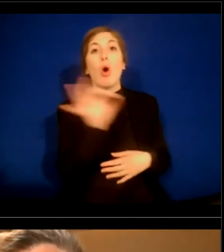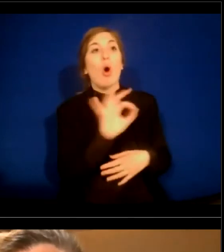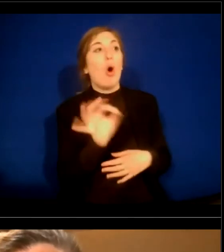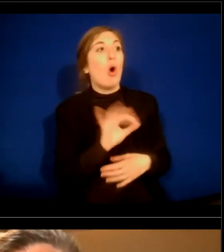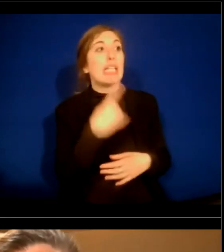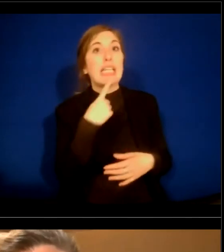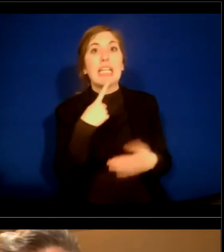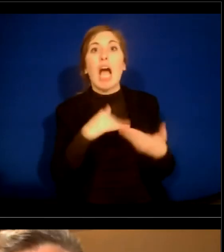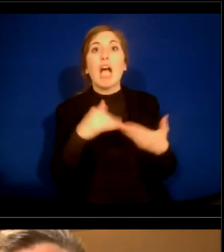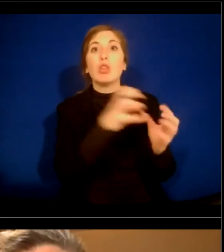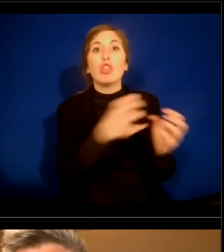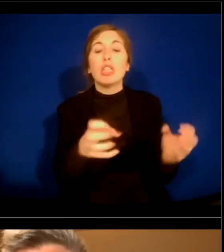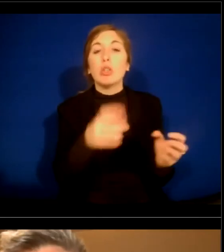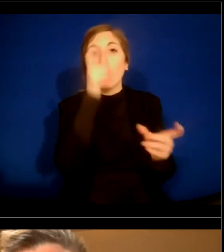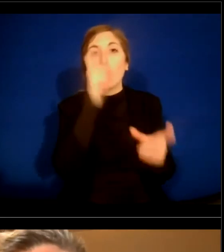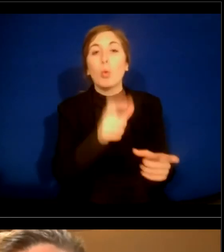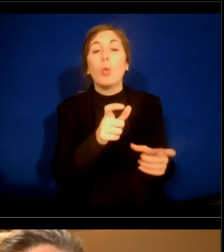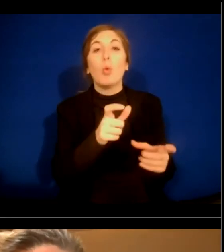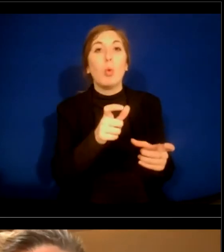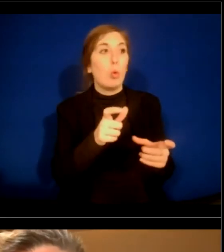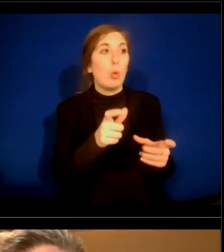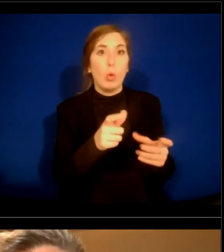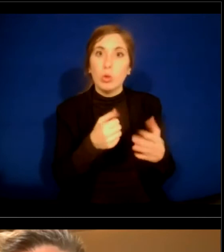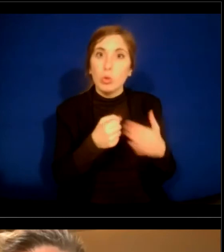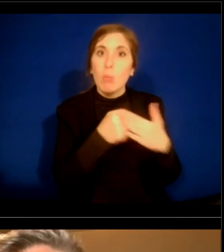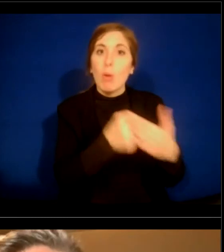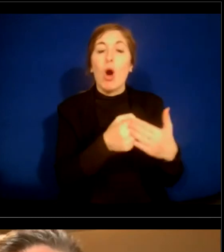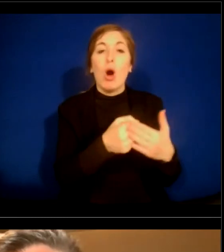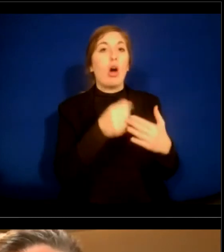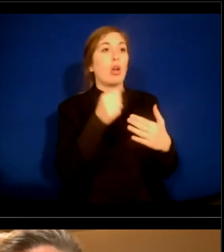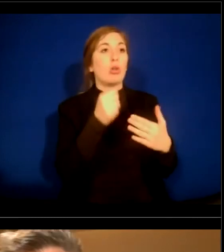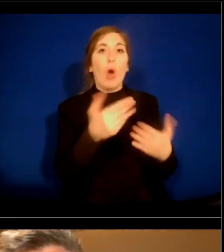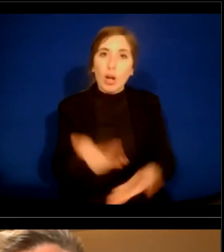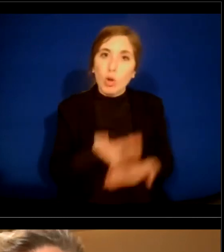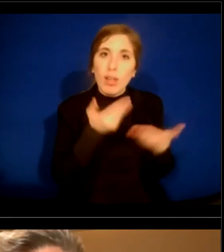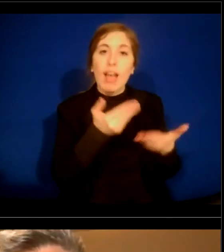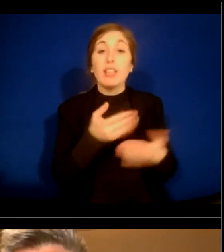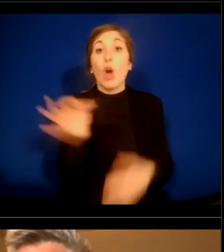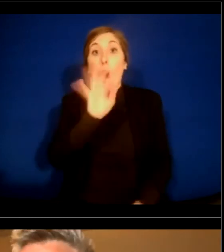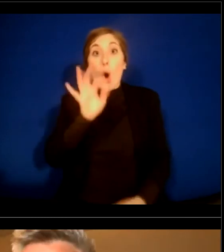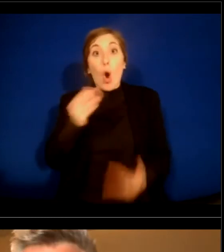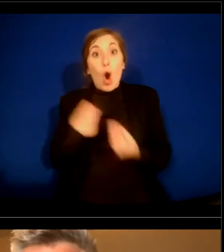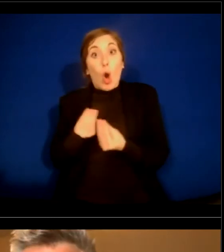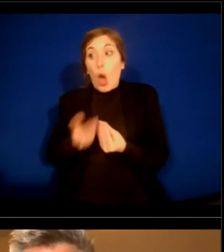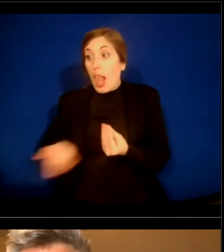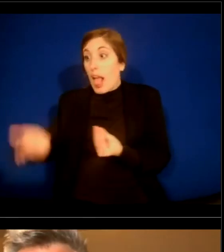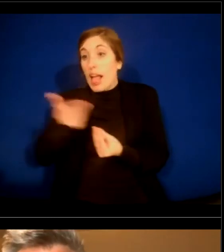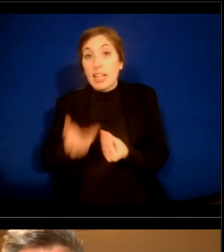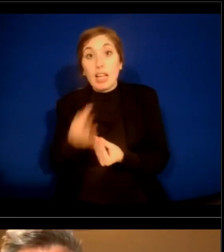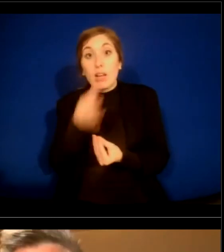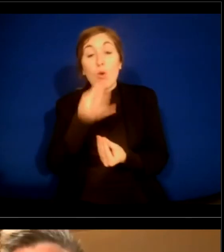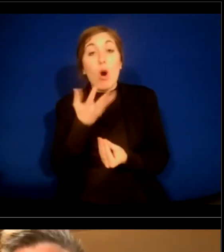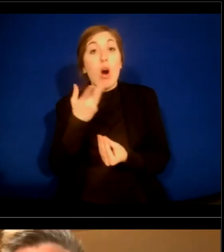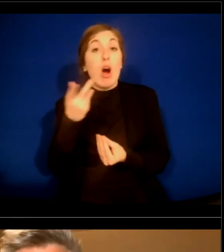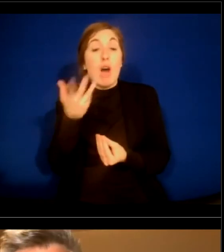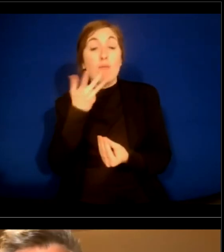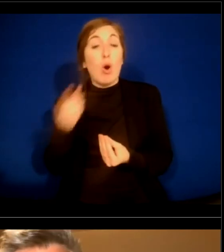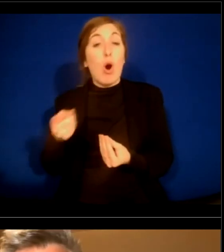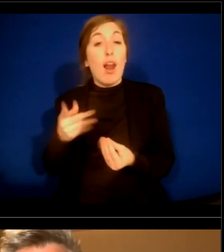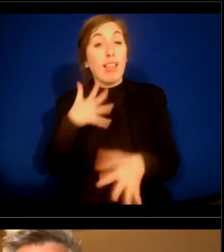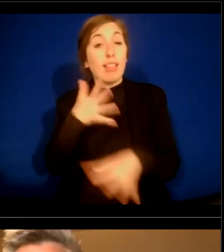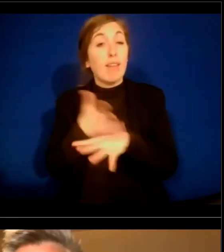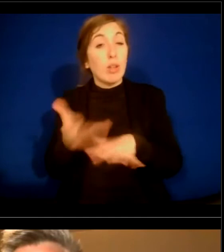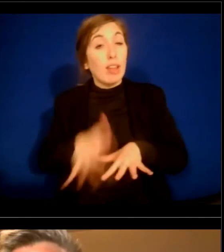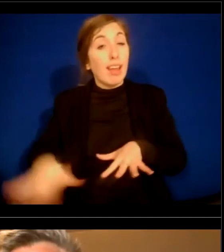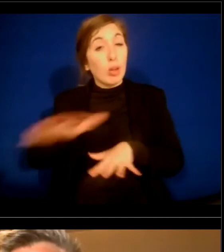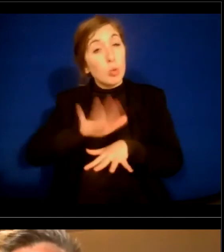hai davanti una persona che. Insomma, è in fuga da una guerra, ti dice una cosa che tu non